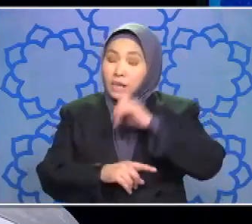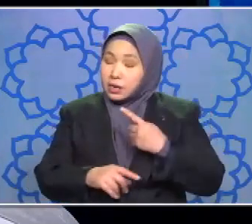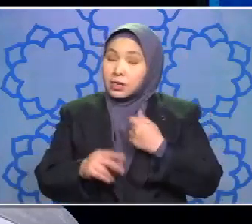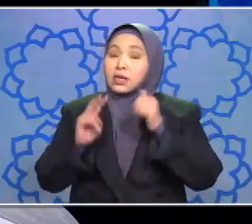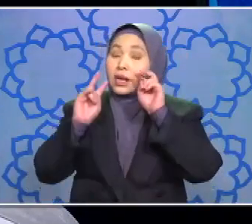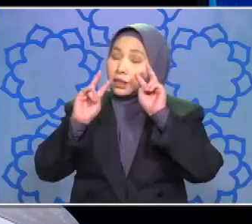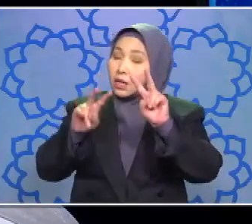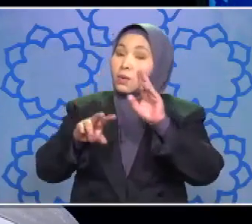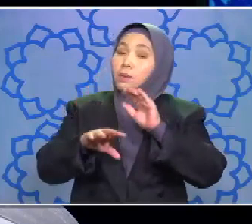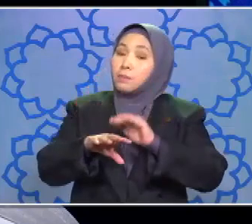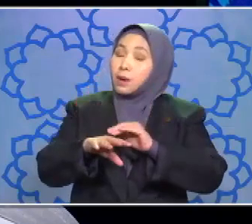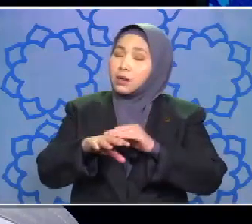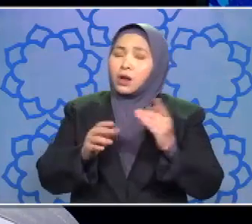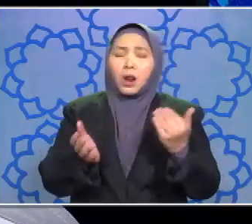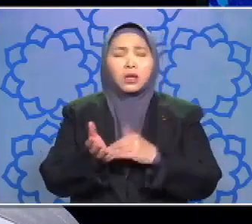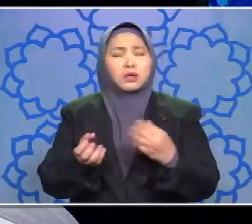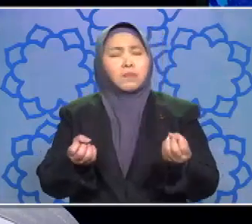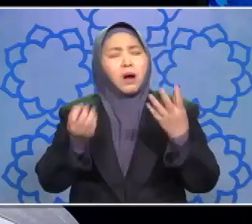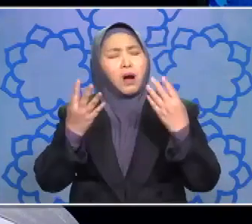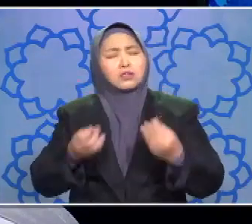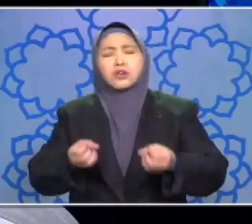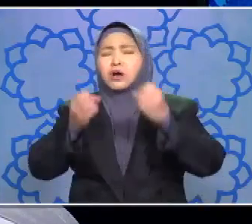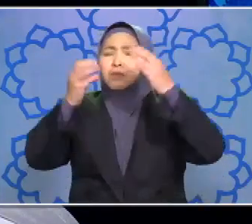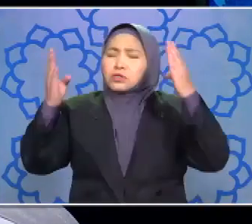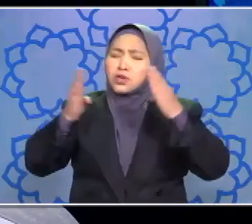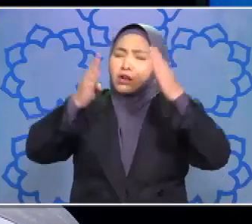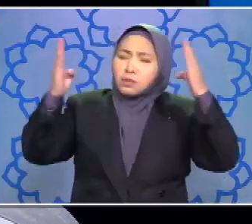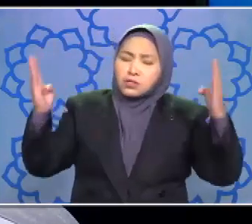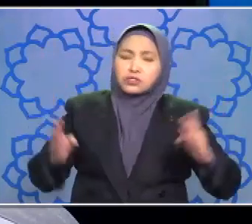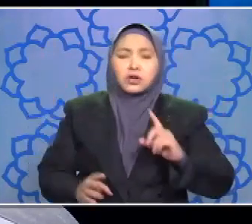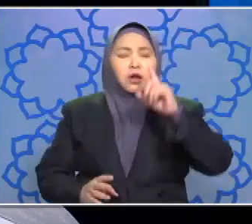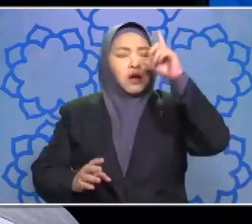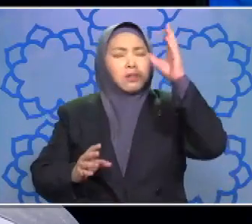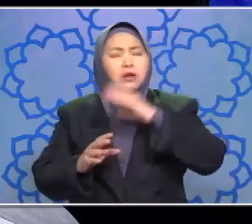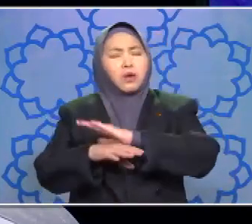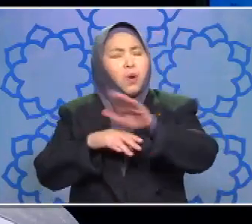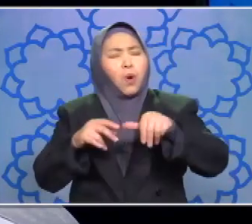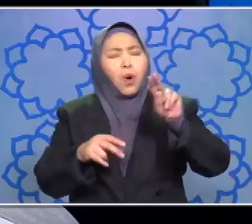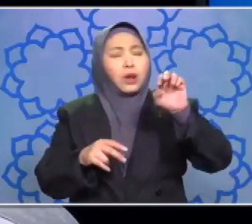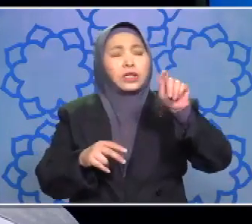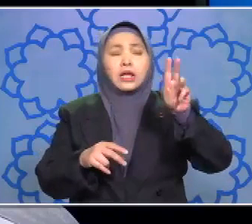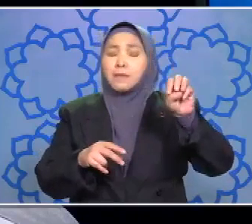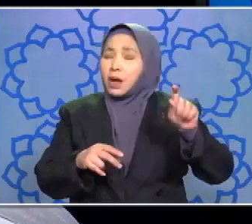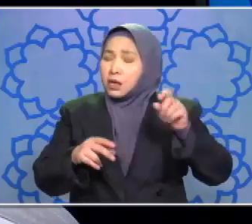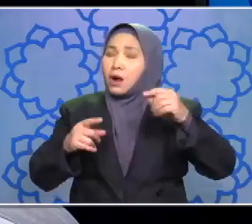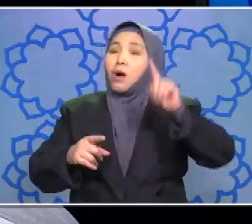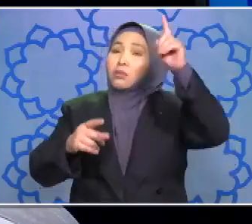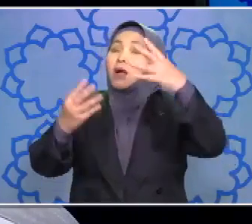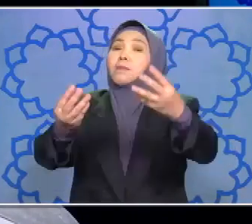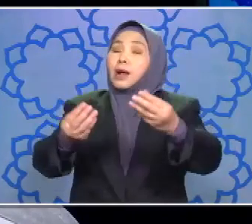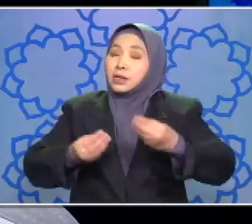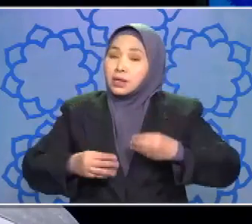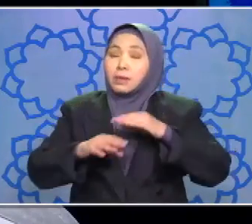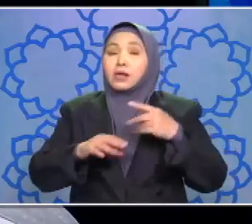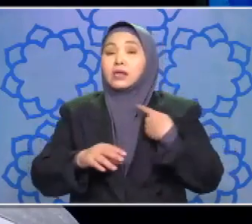melihat kepada lebih banyak lagi kebesaran-kebesaran Allah, ni'am, segala nikmat-nikmat yang Allah berikan kepada kita dalam